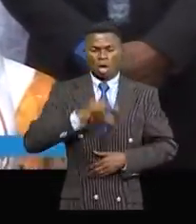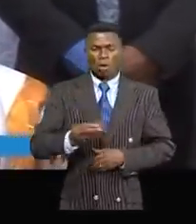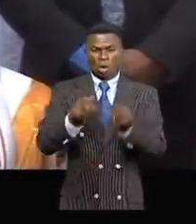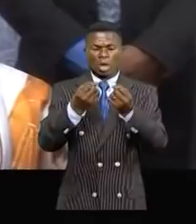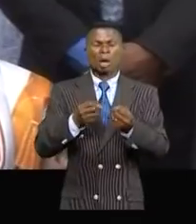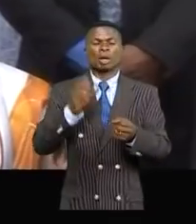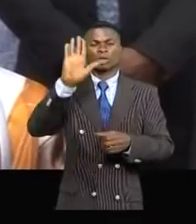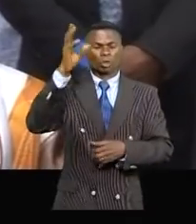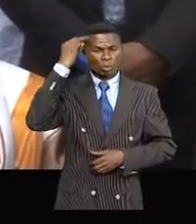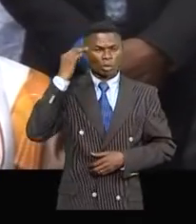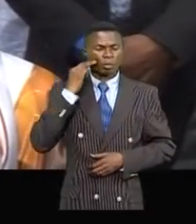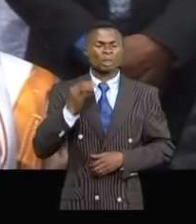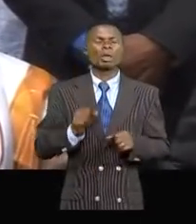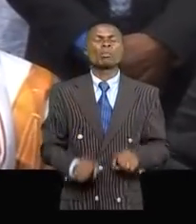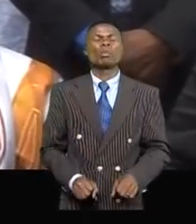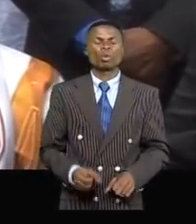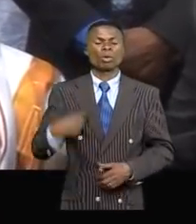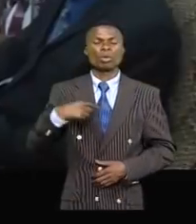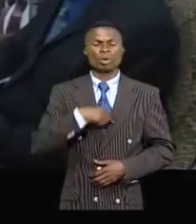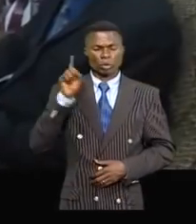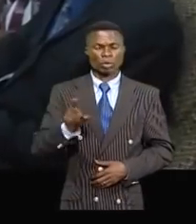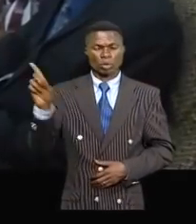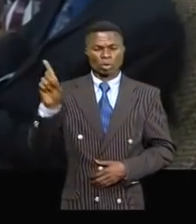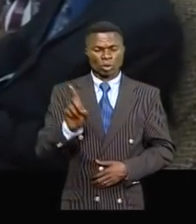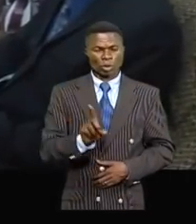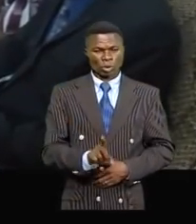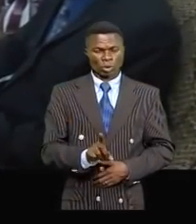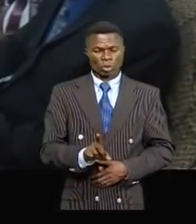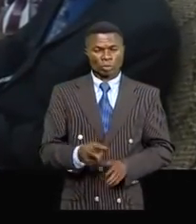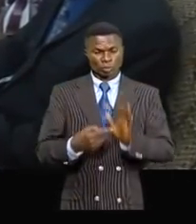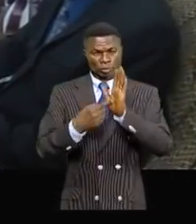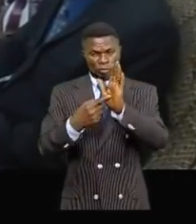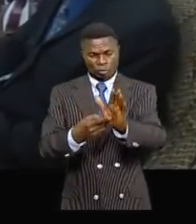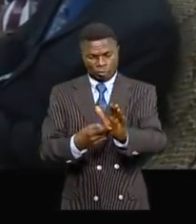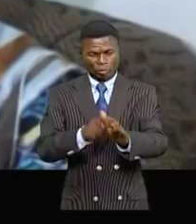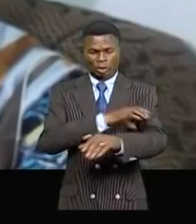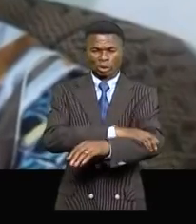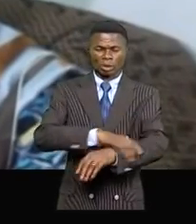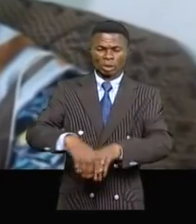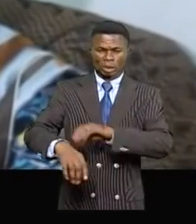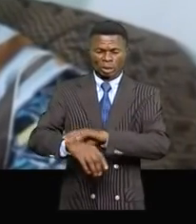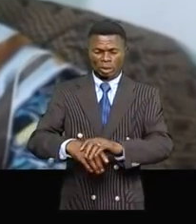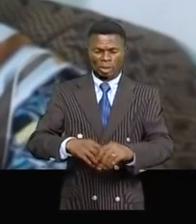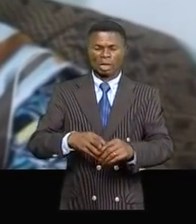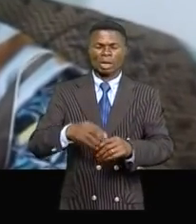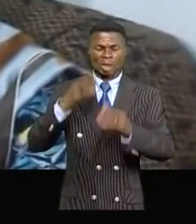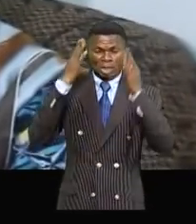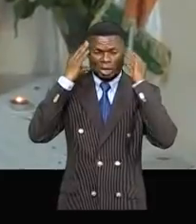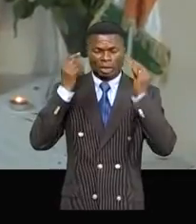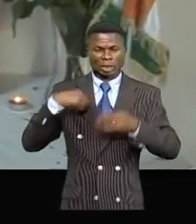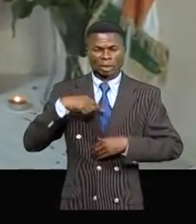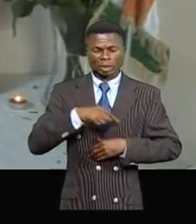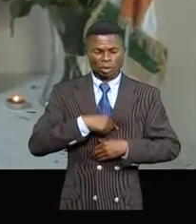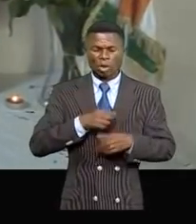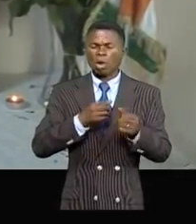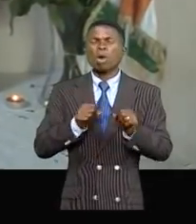ministre. Et nous nous devions de venir leur présenter nos condoléances, nos sympathies pour cette perte